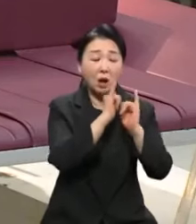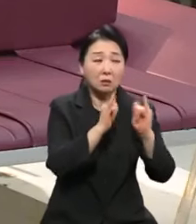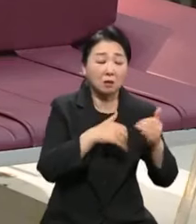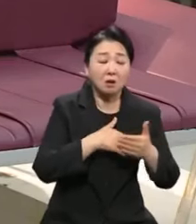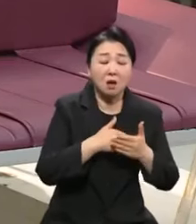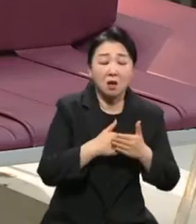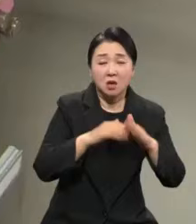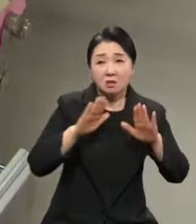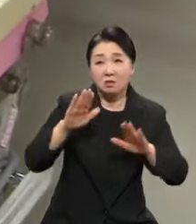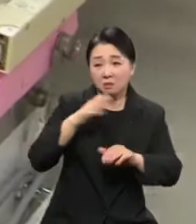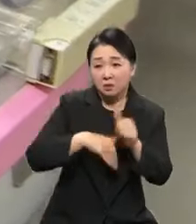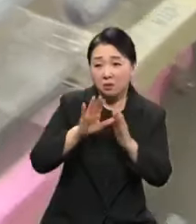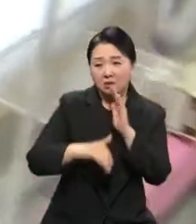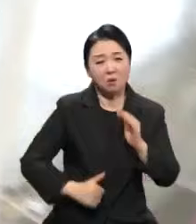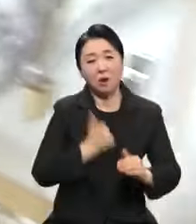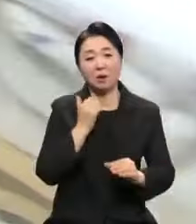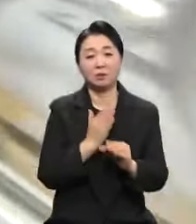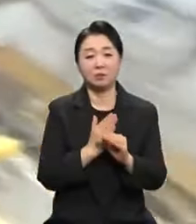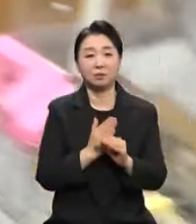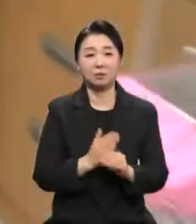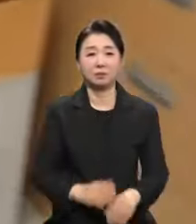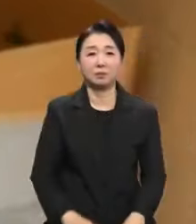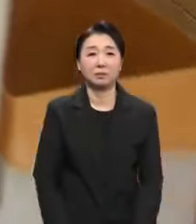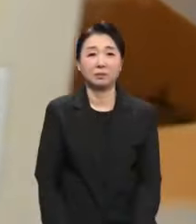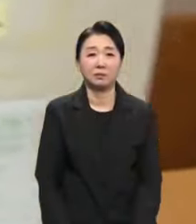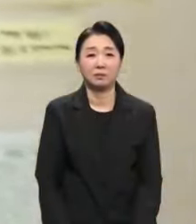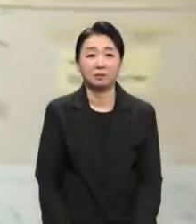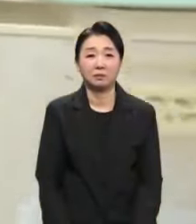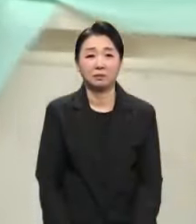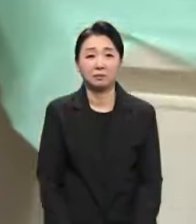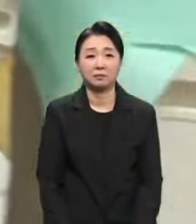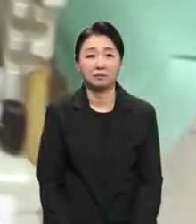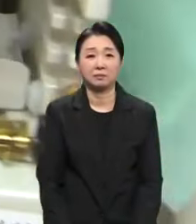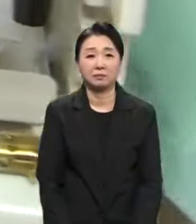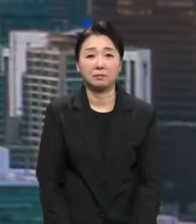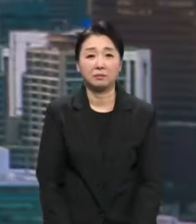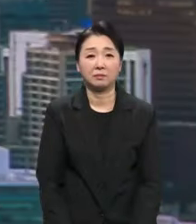현실에 분노하고 있습니다. JTBC 임예은입니다.